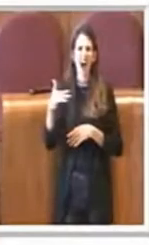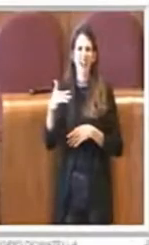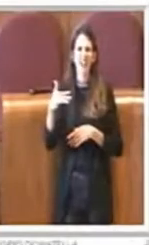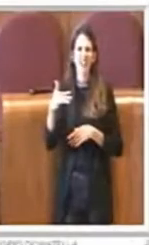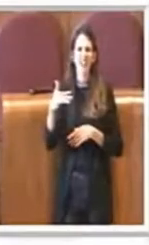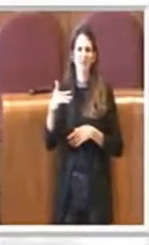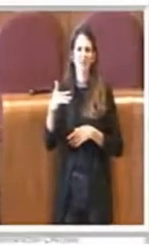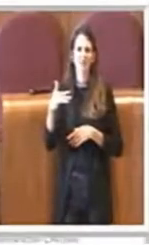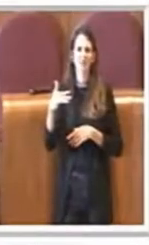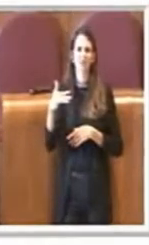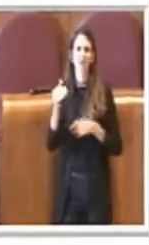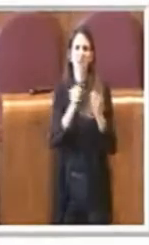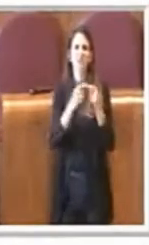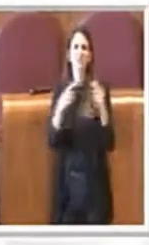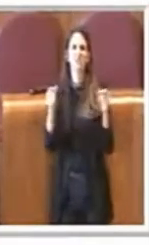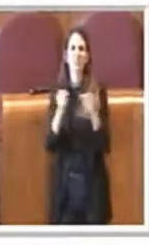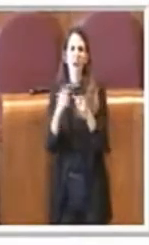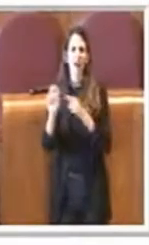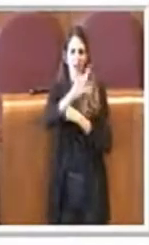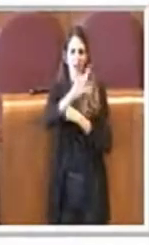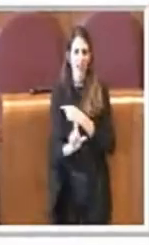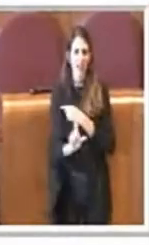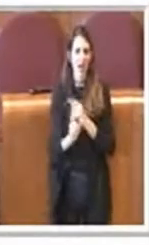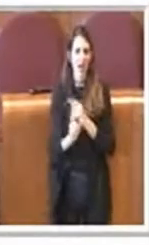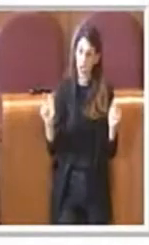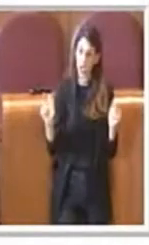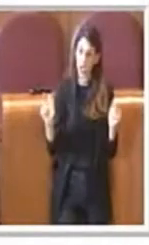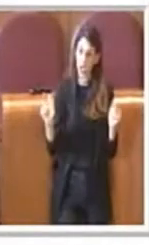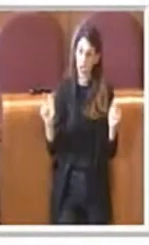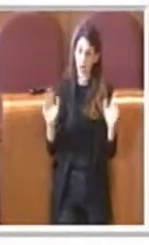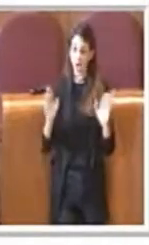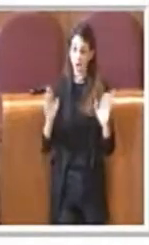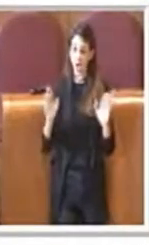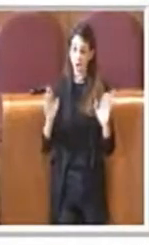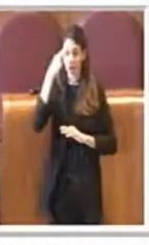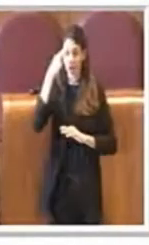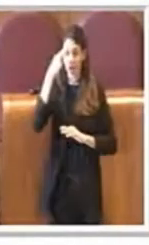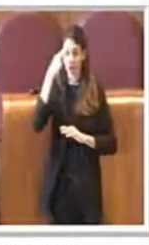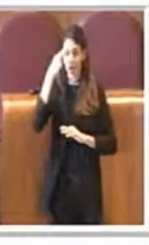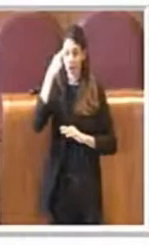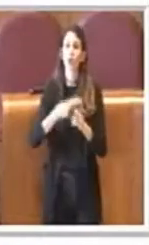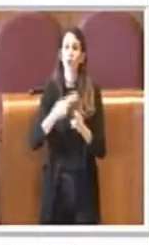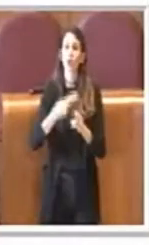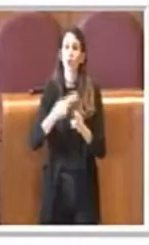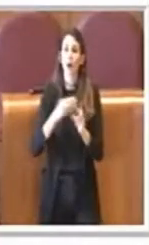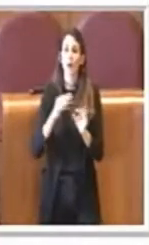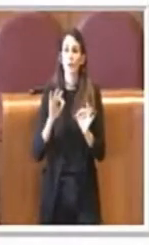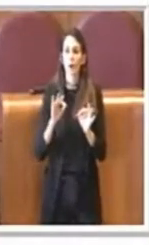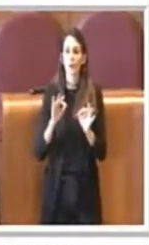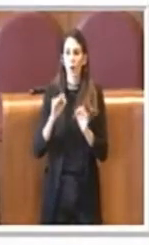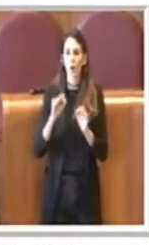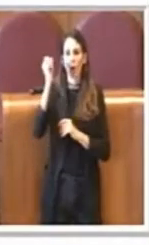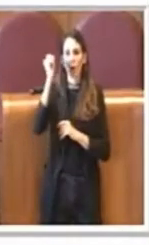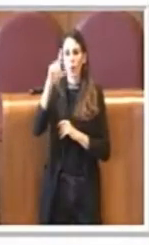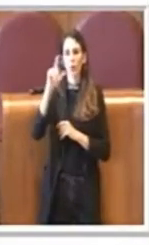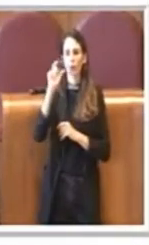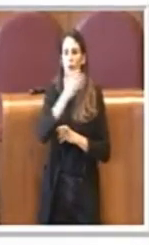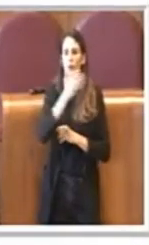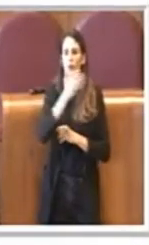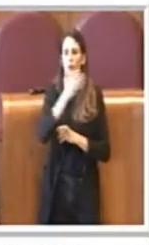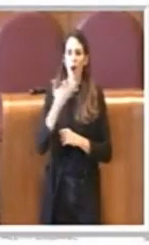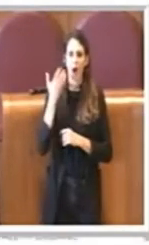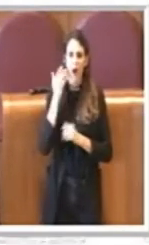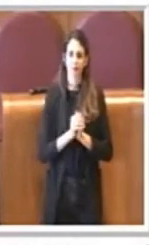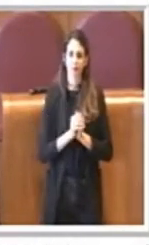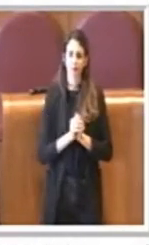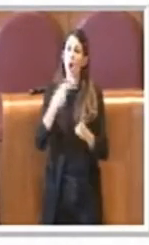complessa, caotica o preziosa dal punto di vista storico-culturale. Ricordiamoci sempre che a Roma ci sono ancora degli abbonamenti che stonano